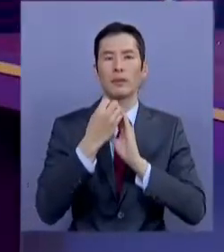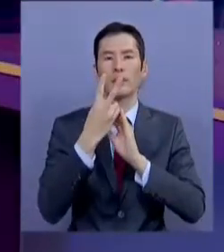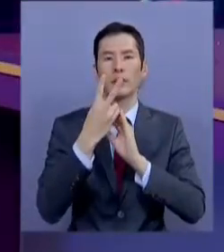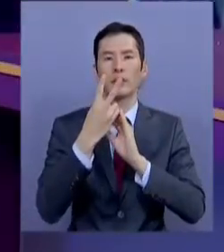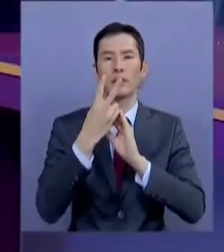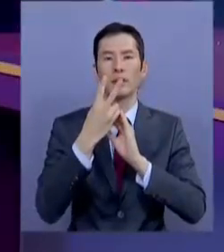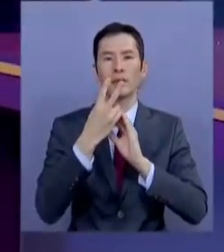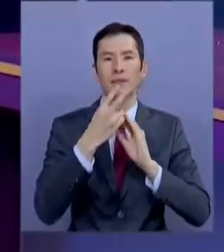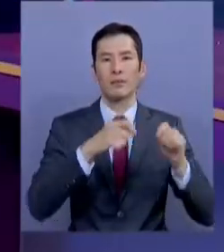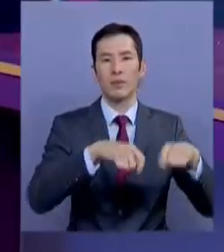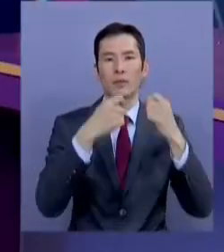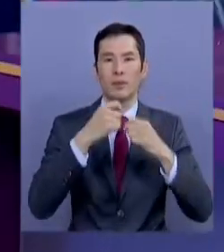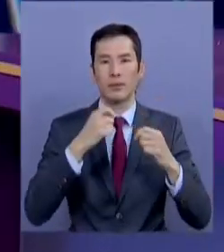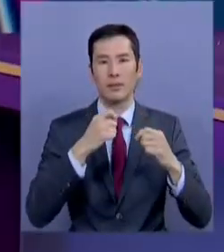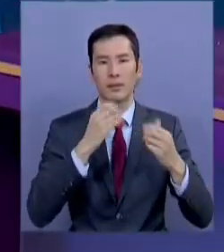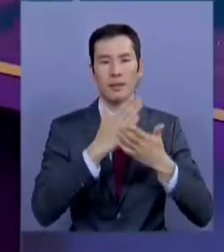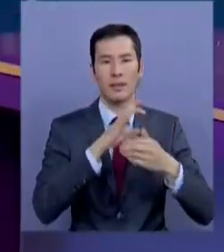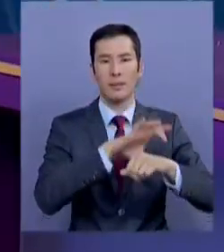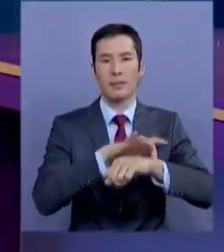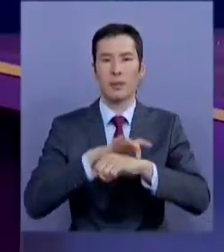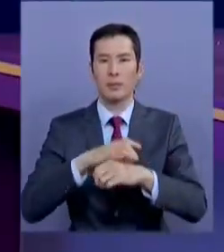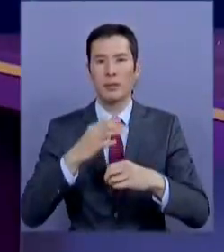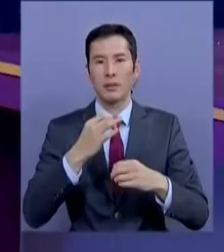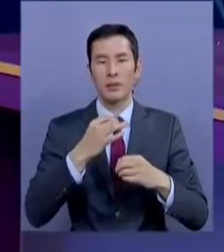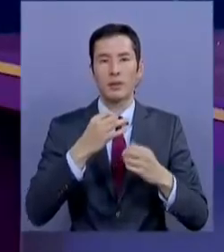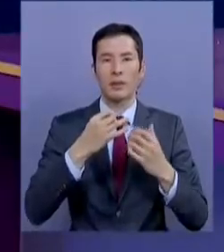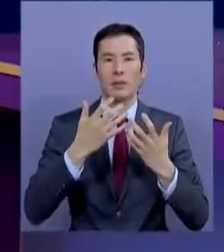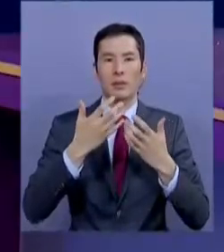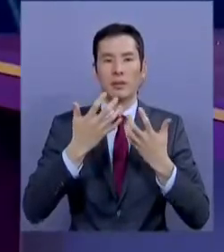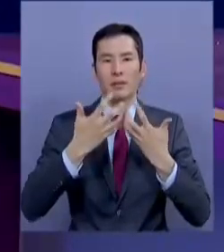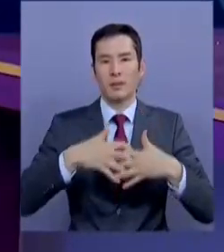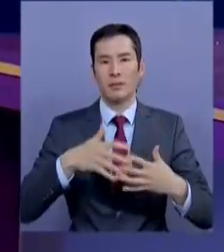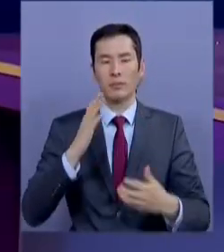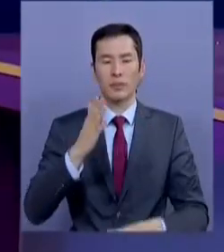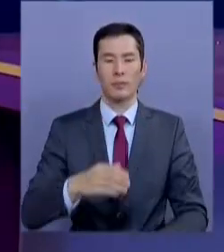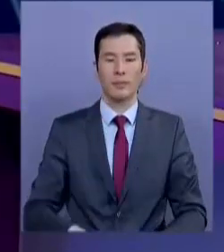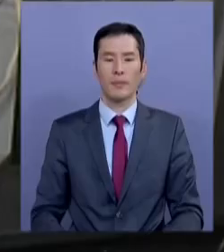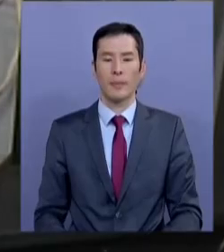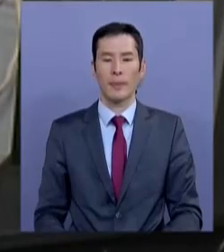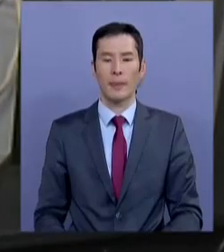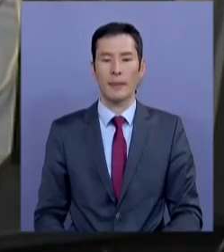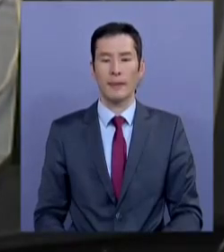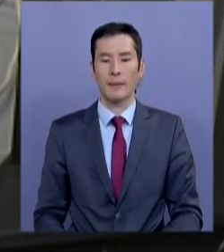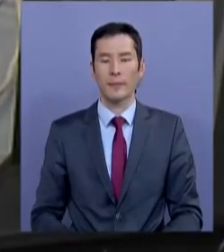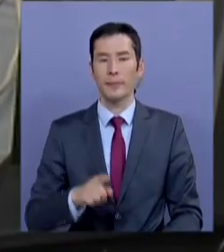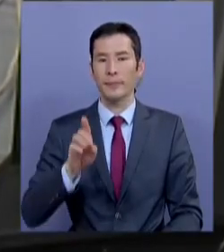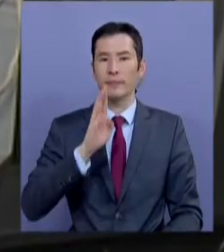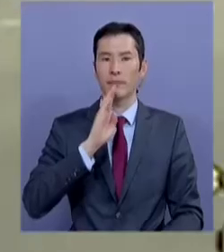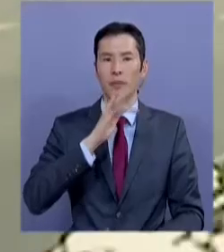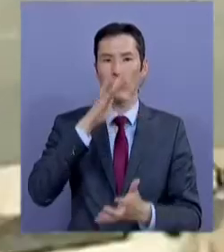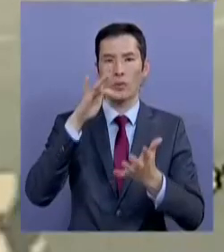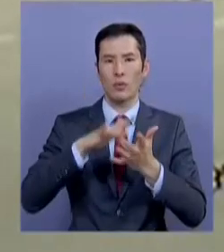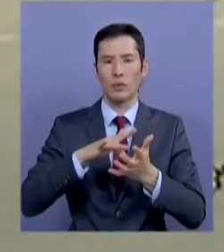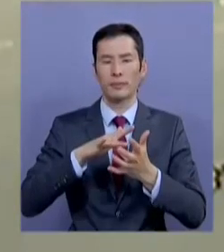Қауіпсіздікті қамтамасыз ету үшін аулаларда да тағы автоматты сақшылар саны көбеймек. Әсем Астанбаева қаланың түрлі жеріне